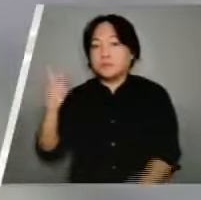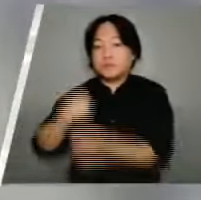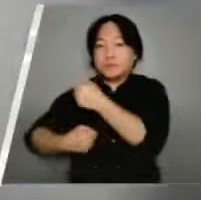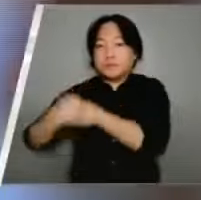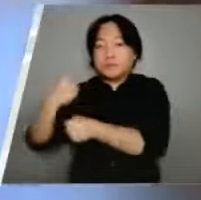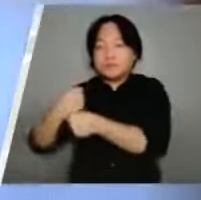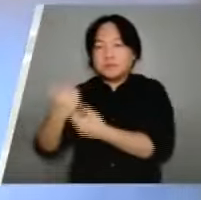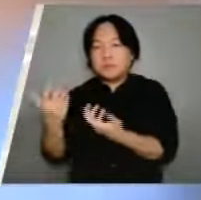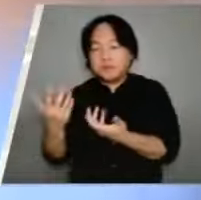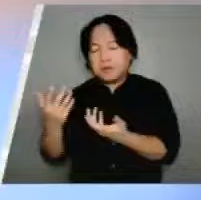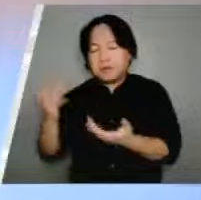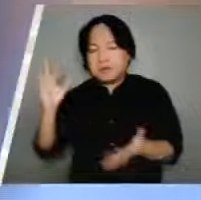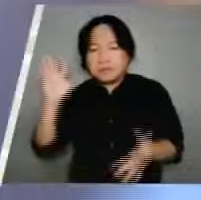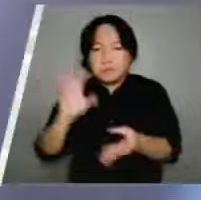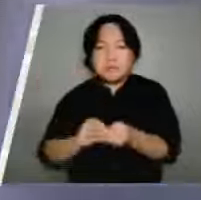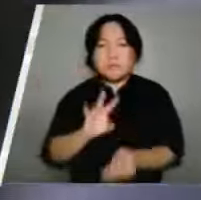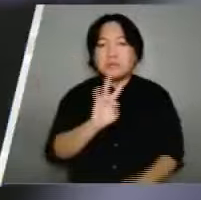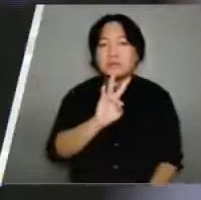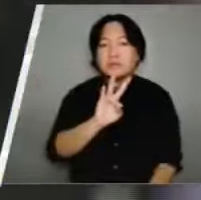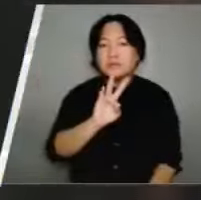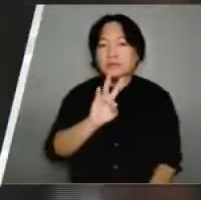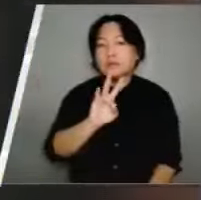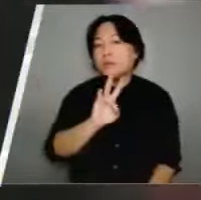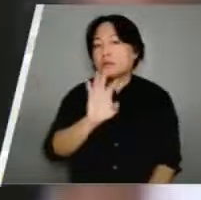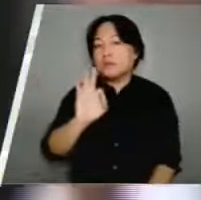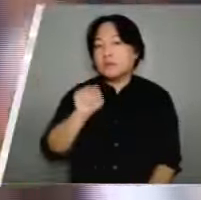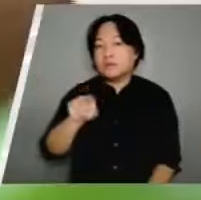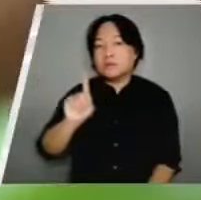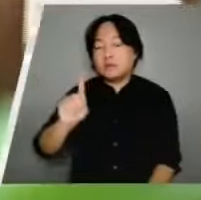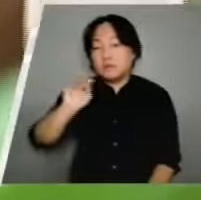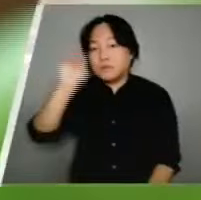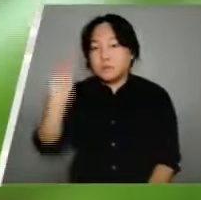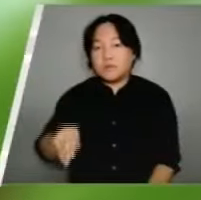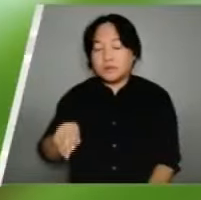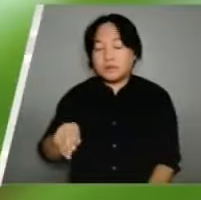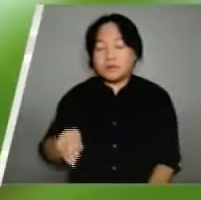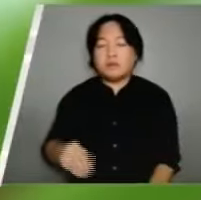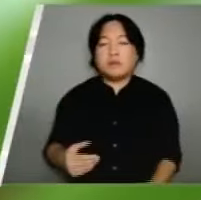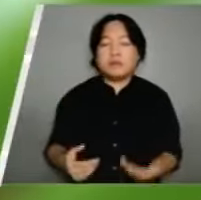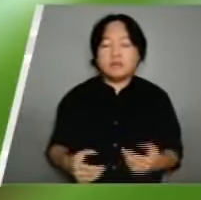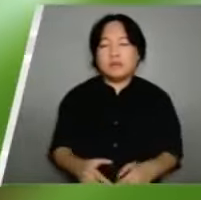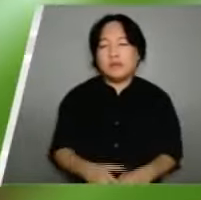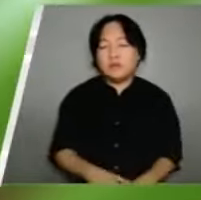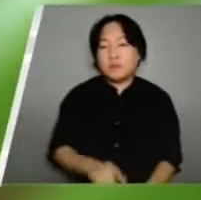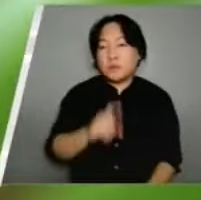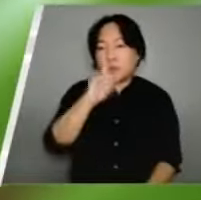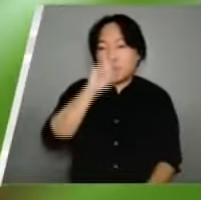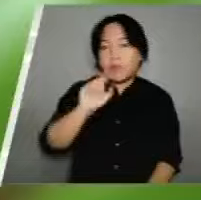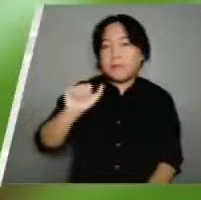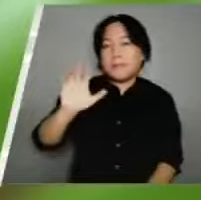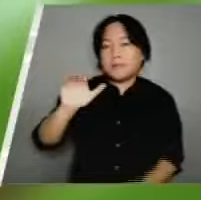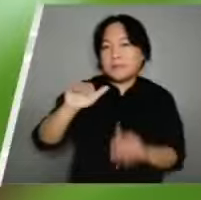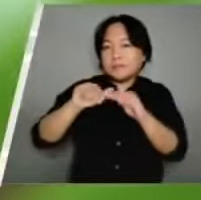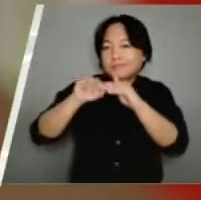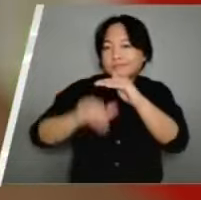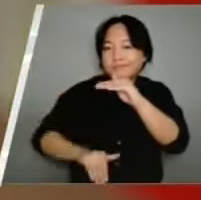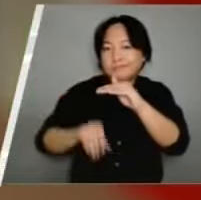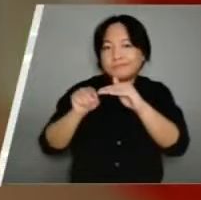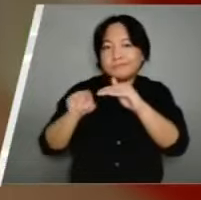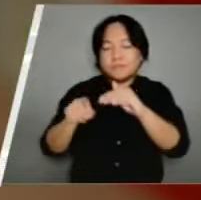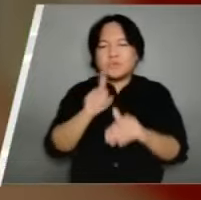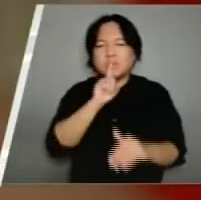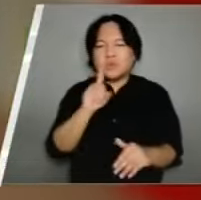79.1% o 8 sa 10 mag-aaral sa bansa na edad 15 ang nagsabing nagiging distracted o nagagambala sila